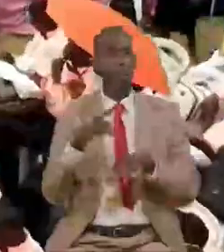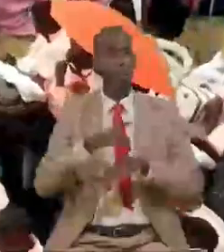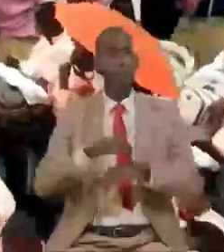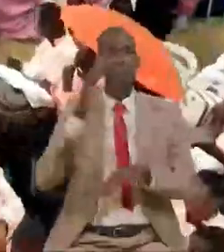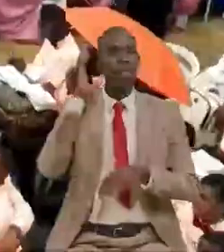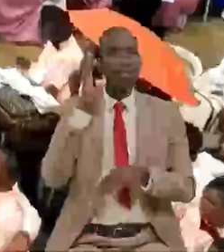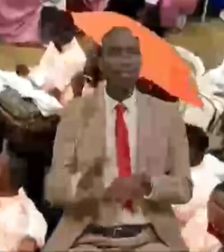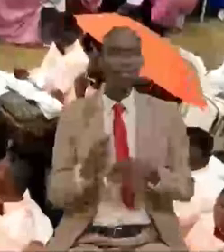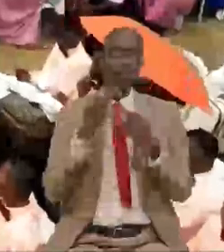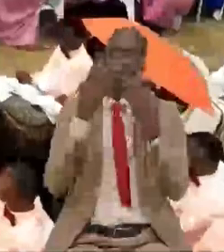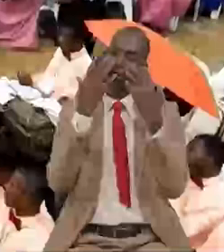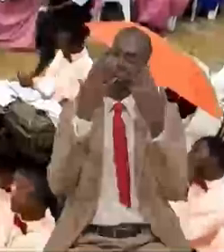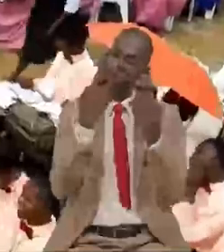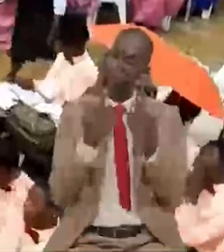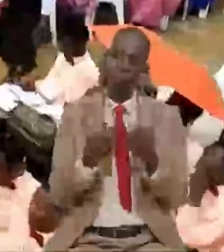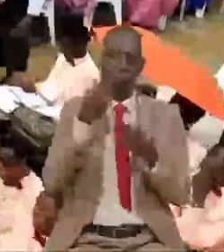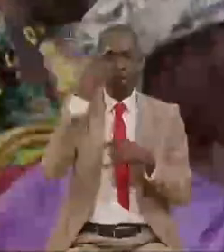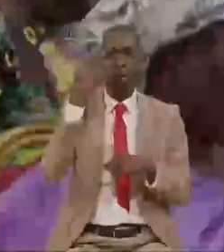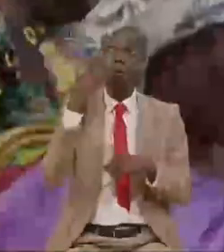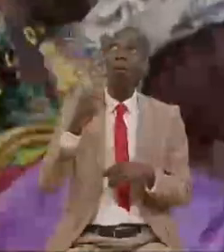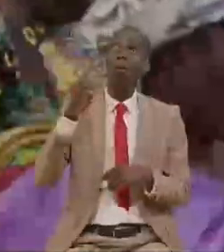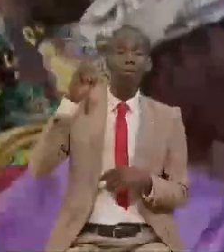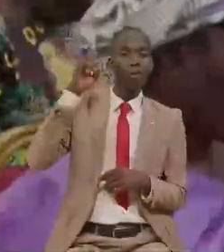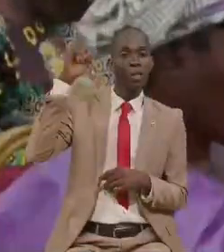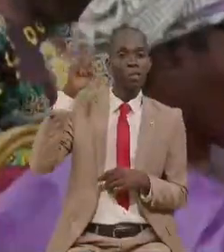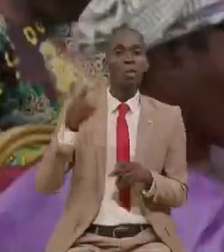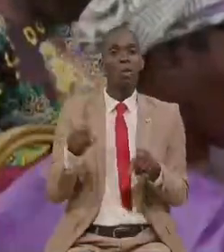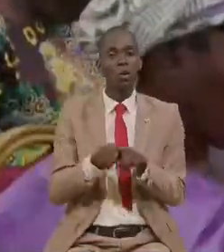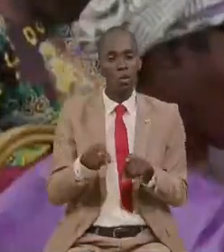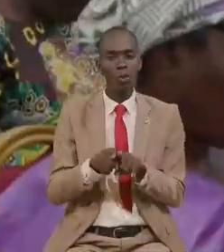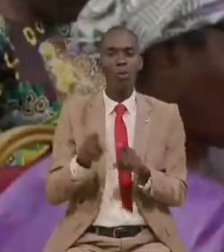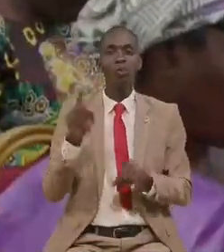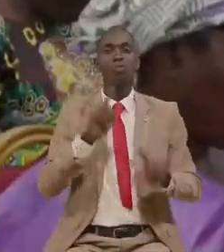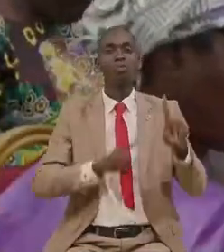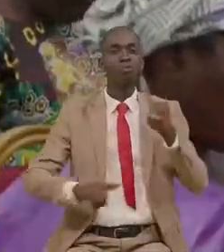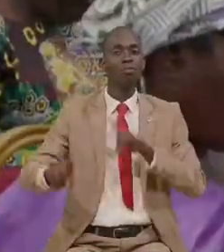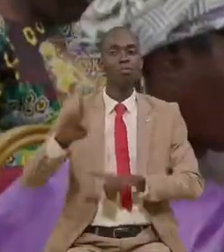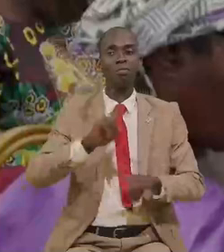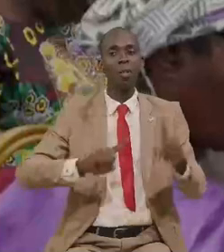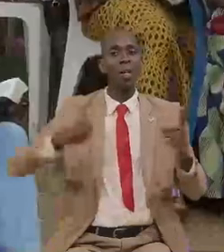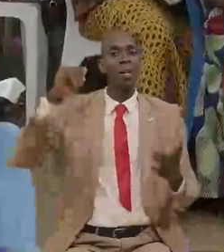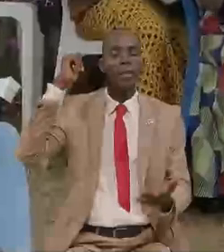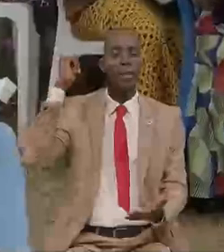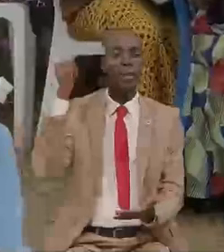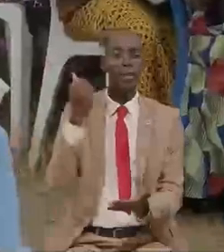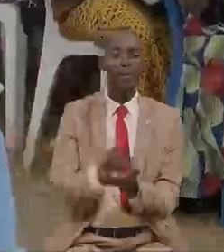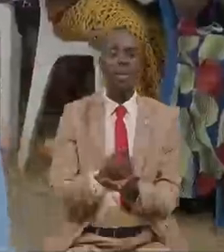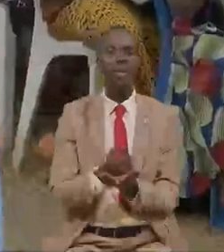de lui. Oui. Ah, tout le monde crie